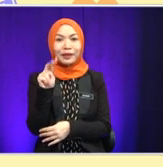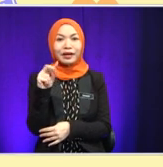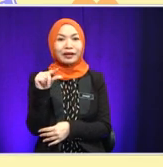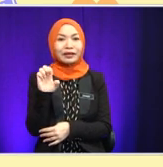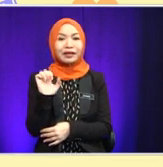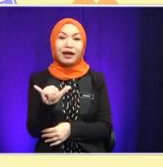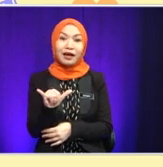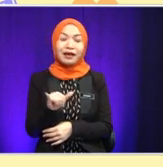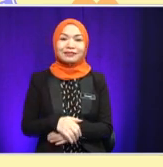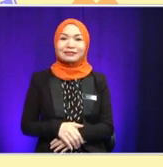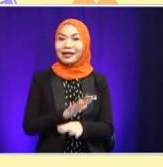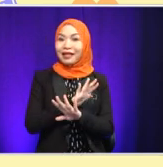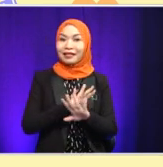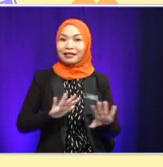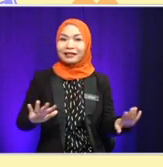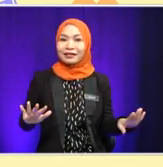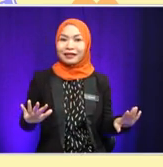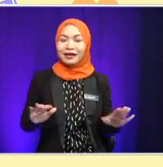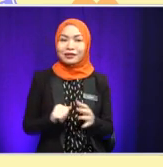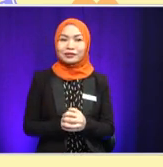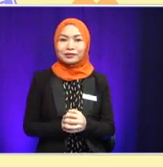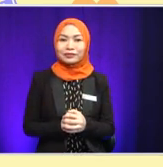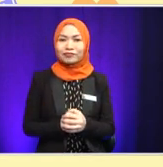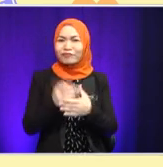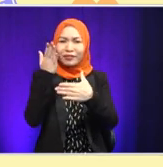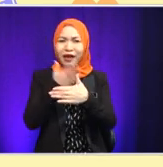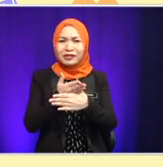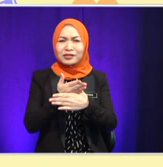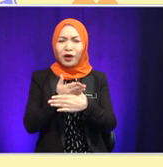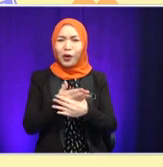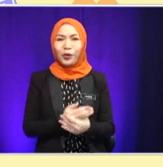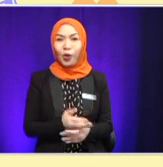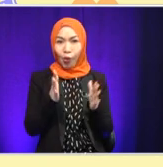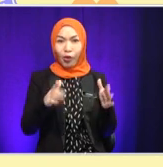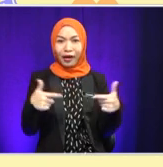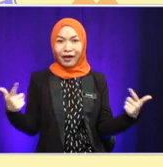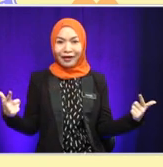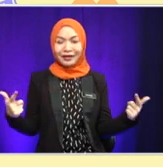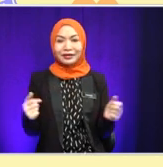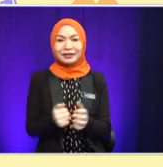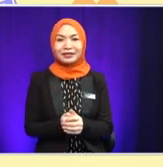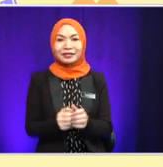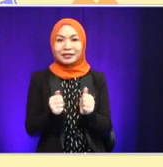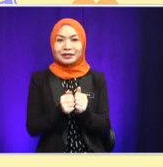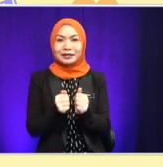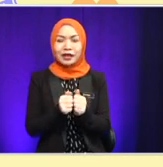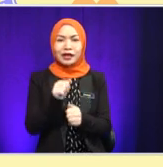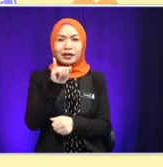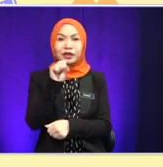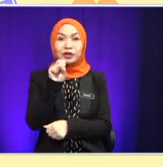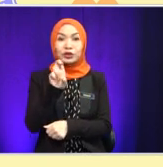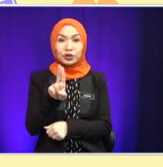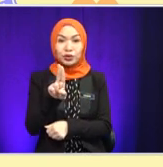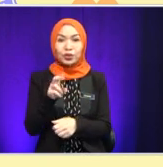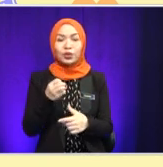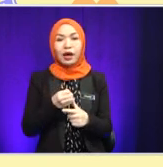tidak menyentuh pekar sensitif yang boleh menyakitkan hati orang lain tidak menyentuh isu sensitif yang mungkin